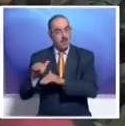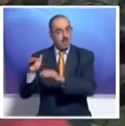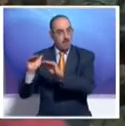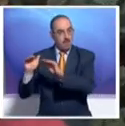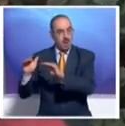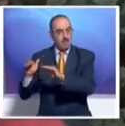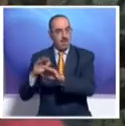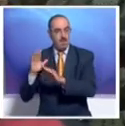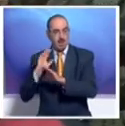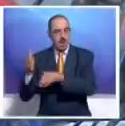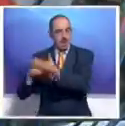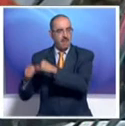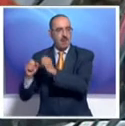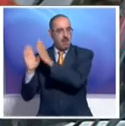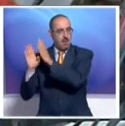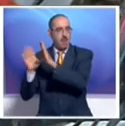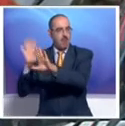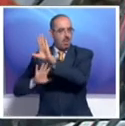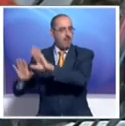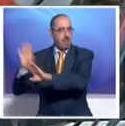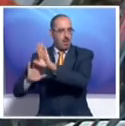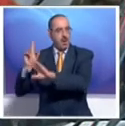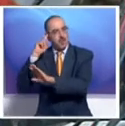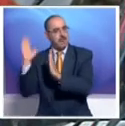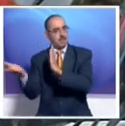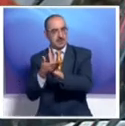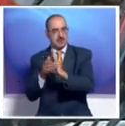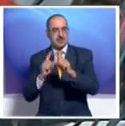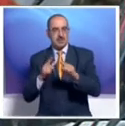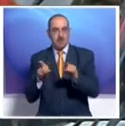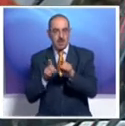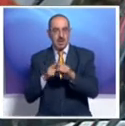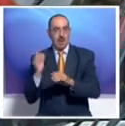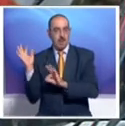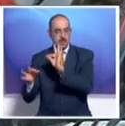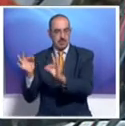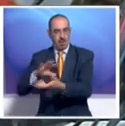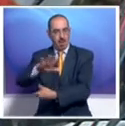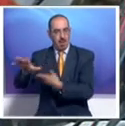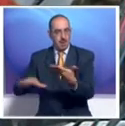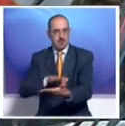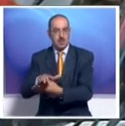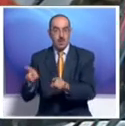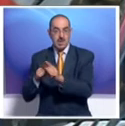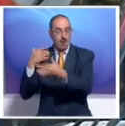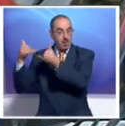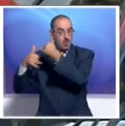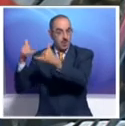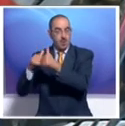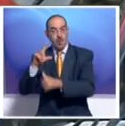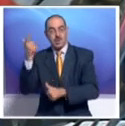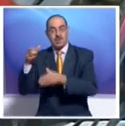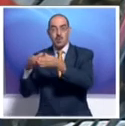ضد إرادة الشعب ويعملون على تأجيج الوضع والاتصال بجهات